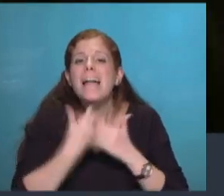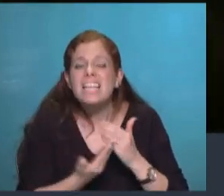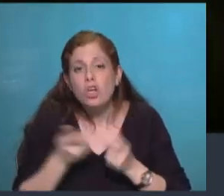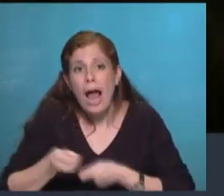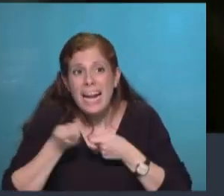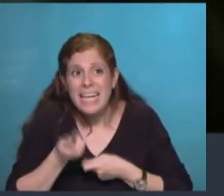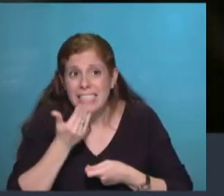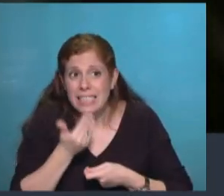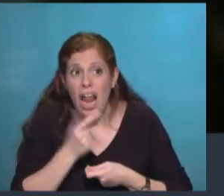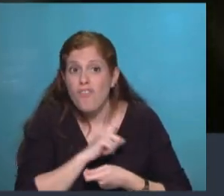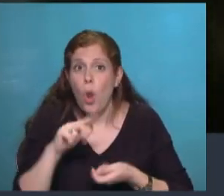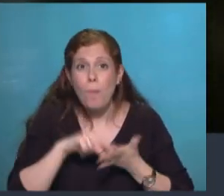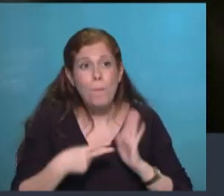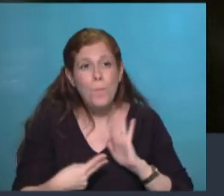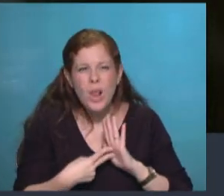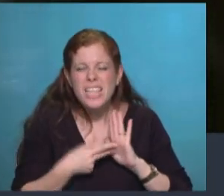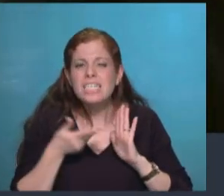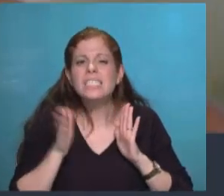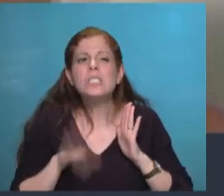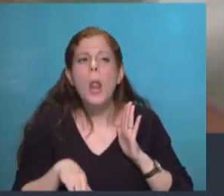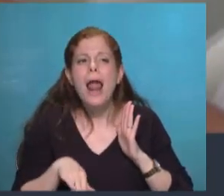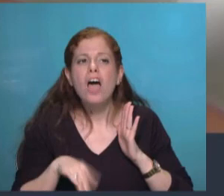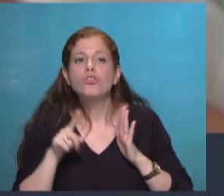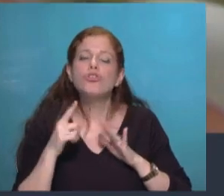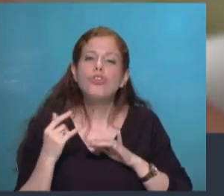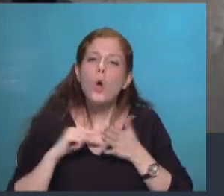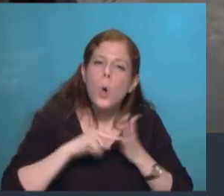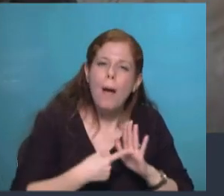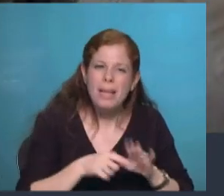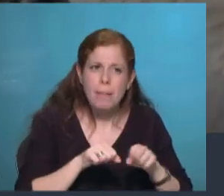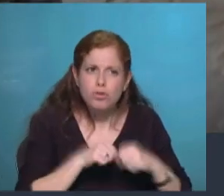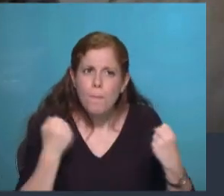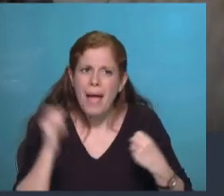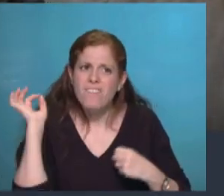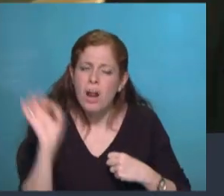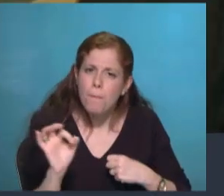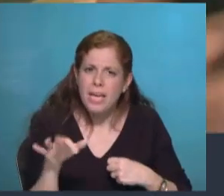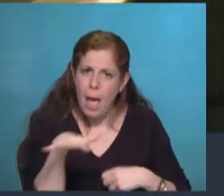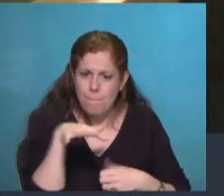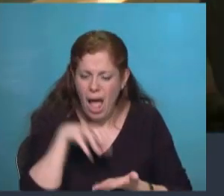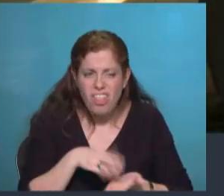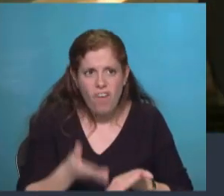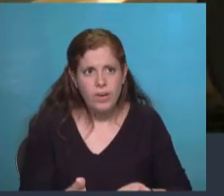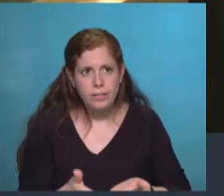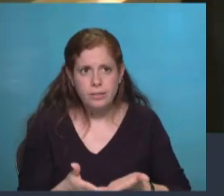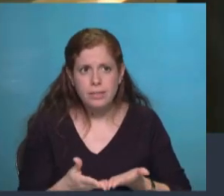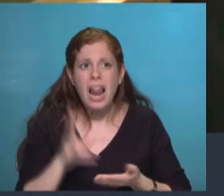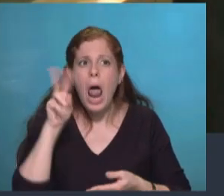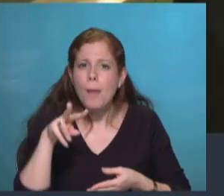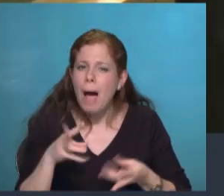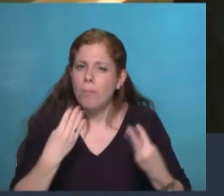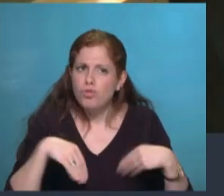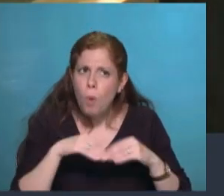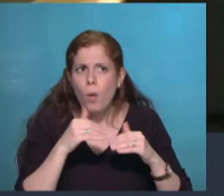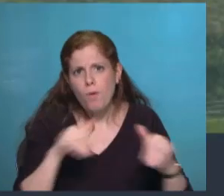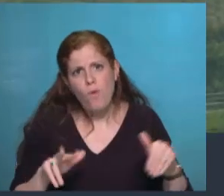ישראל, ולא בפוליטיקה זולה שמובילה למשבר ולפגיעה בענף מרכזי כזה, ל-2,000 משפחות